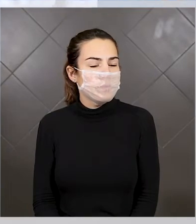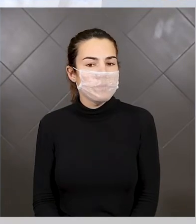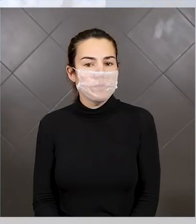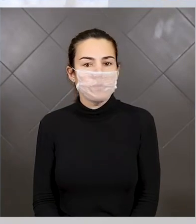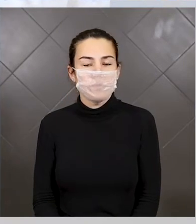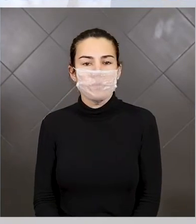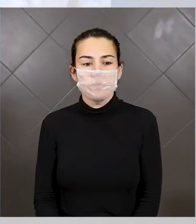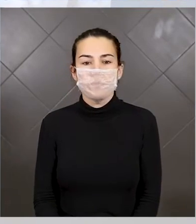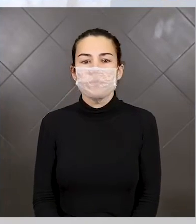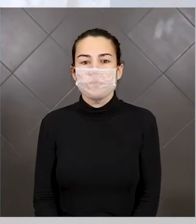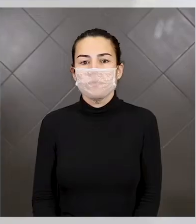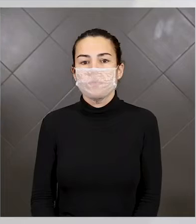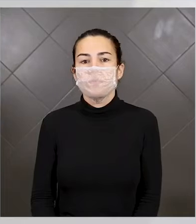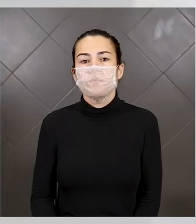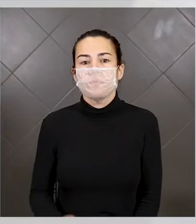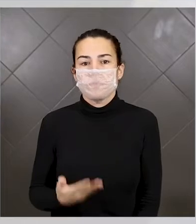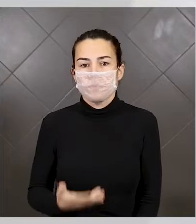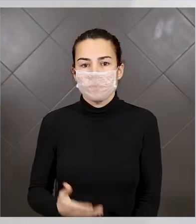que apretam, l'hem d'aguantar bé.